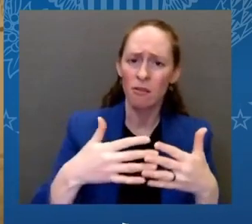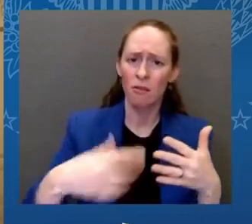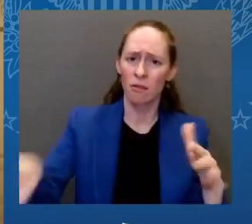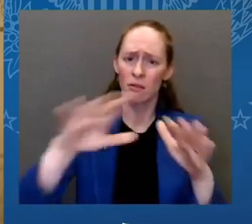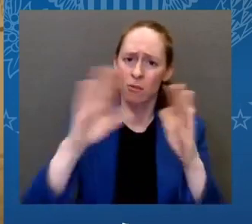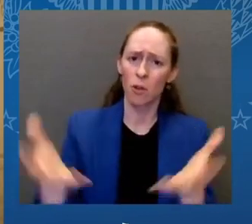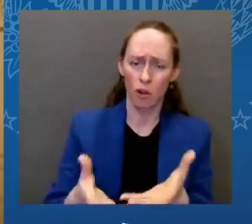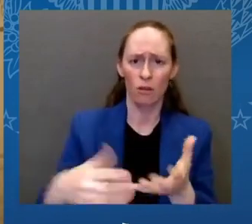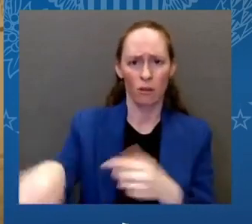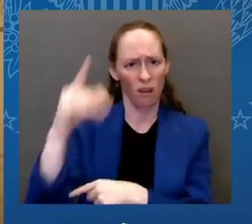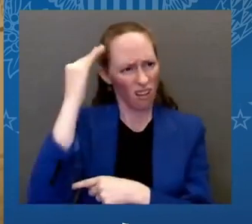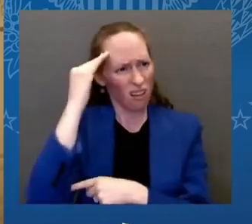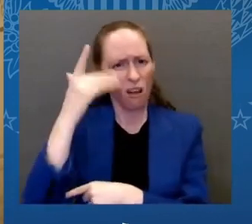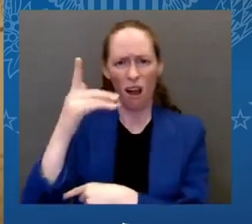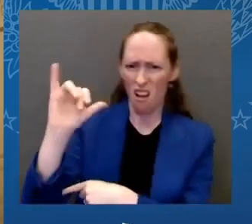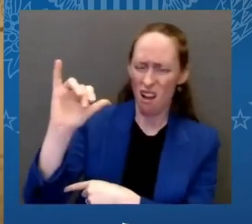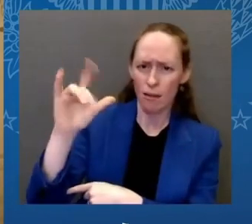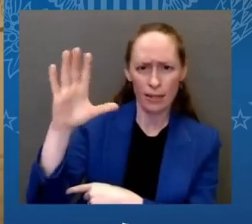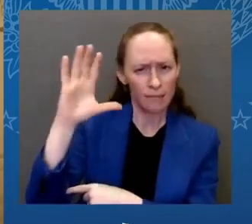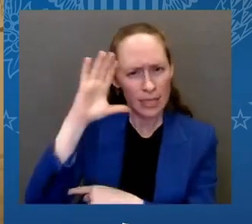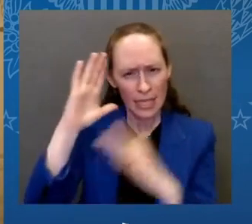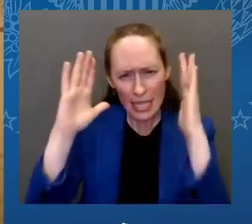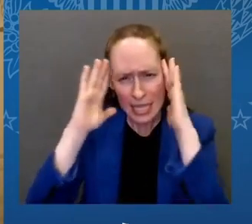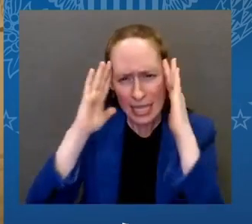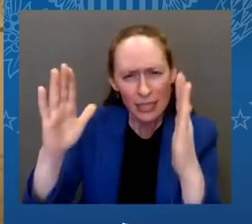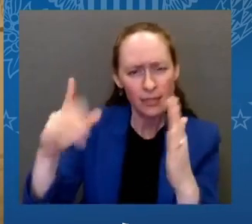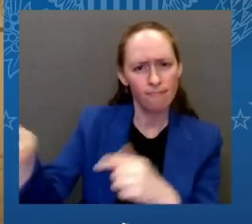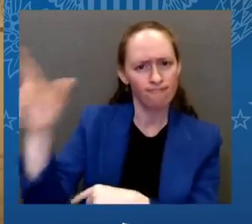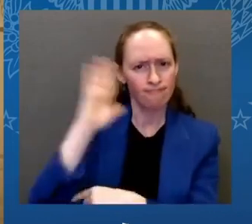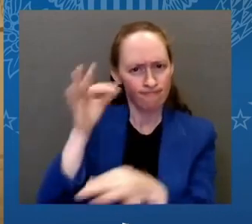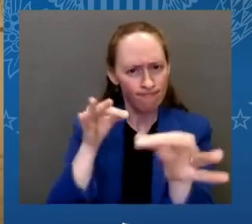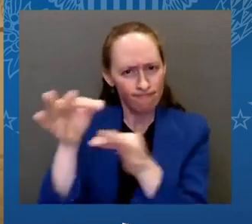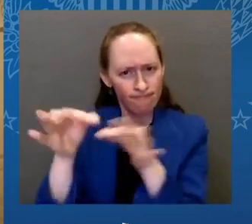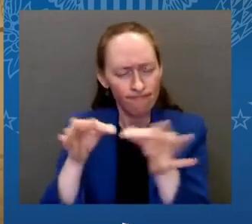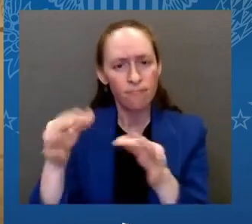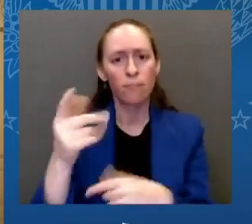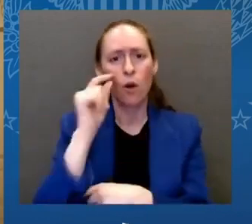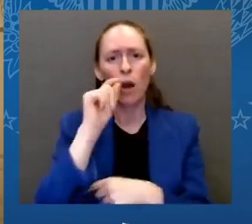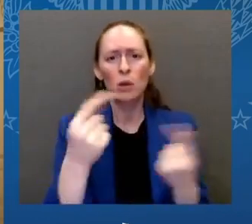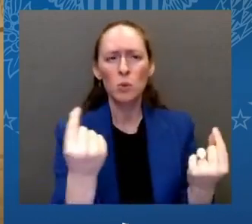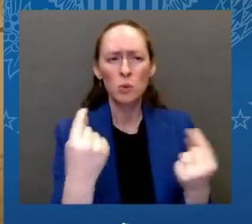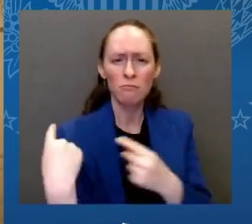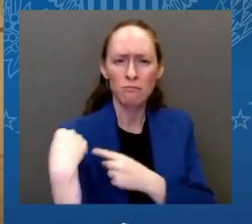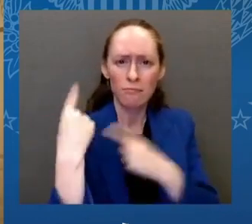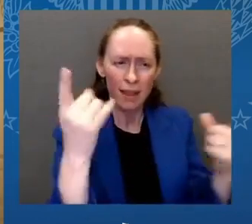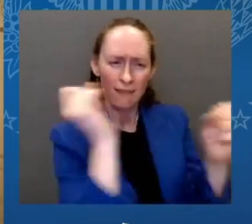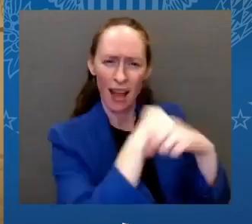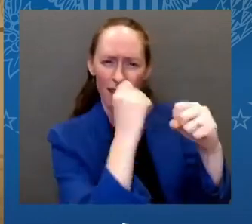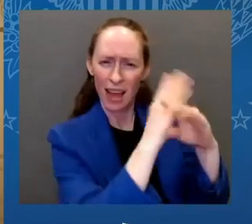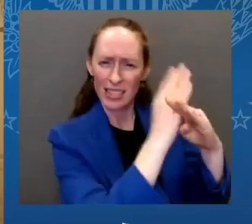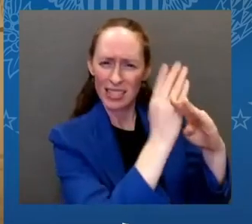завжди цікаво почути від вас особисто, пане президент, почути, з чим ми входимо